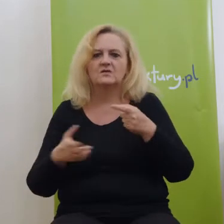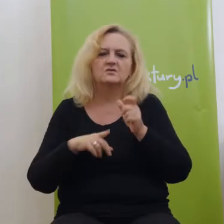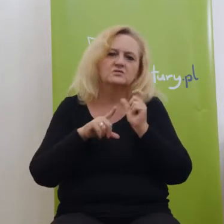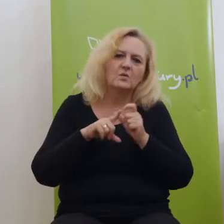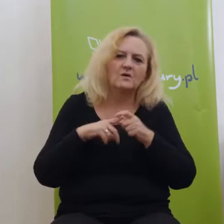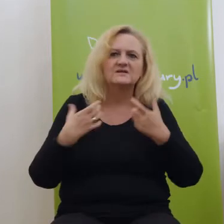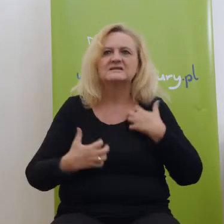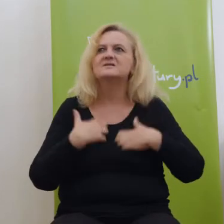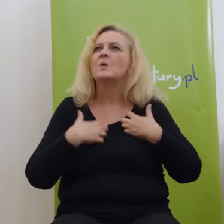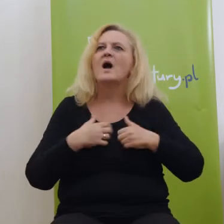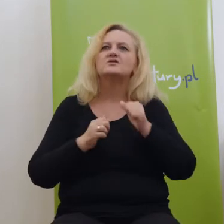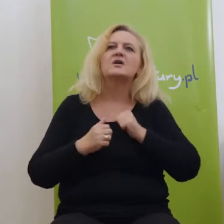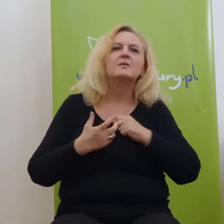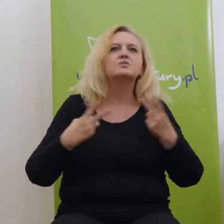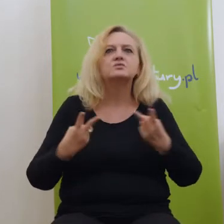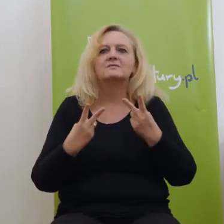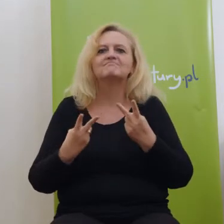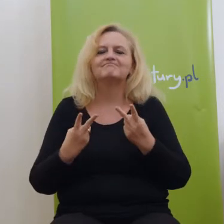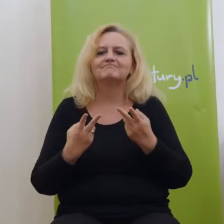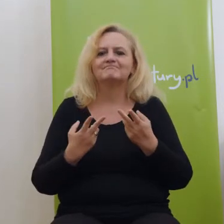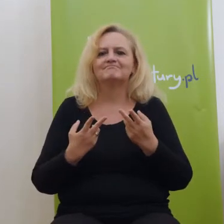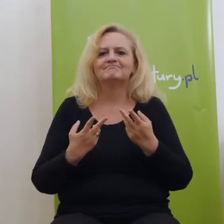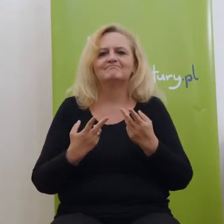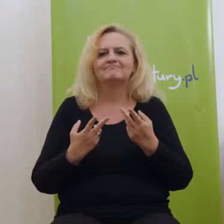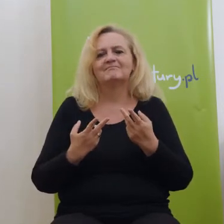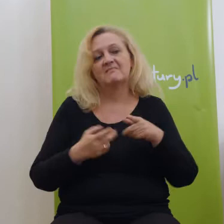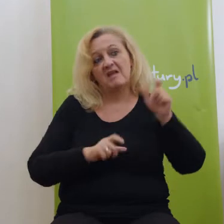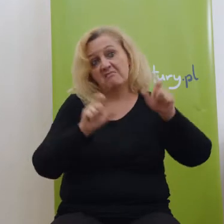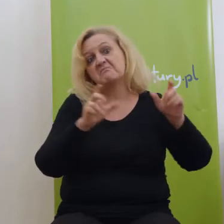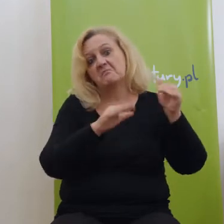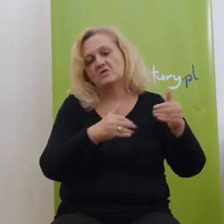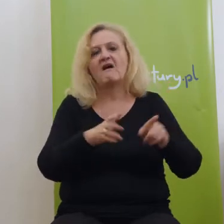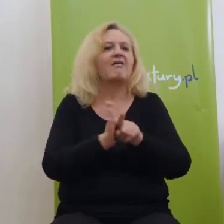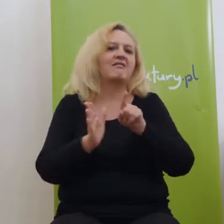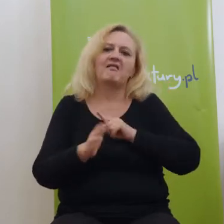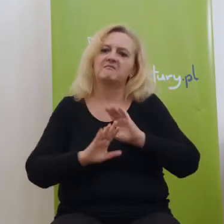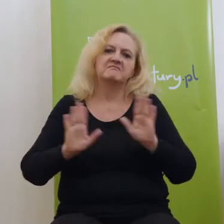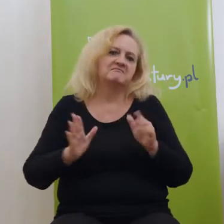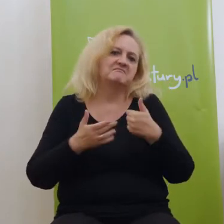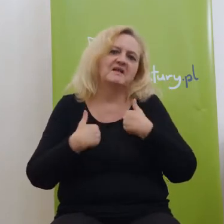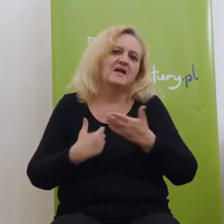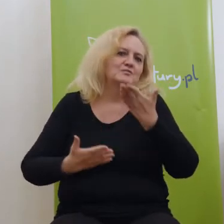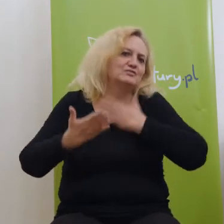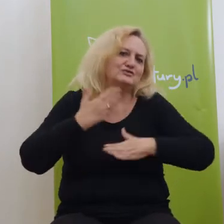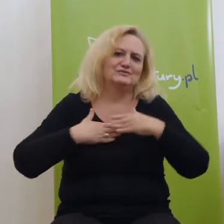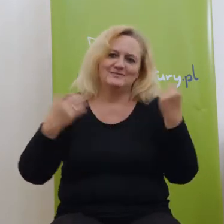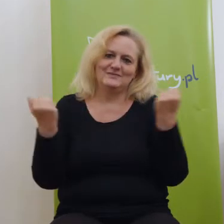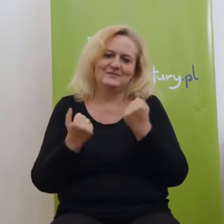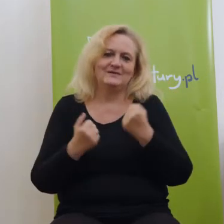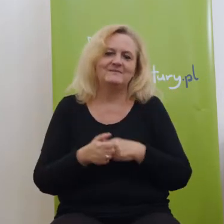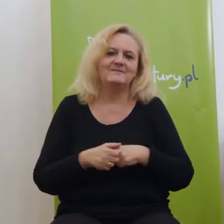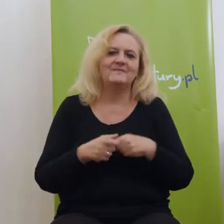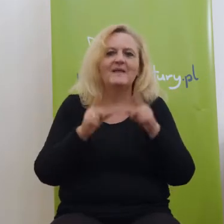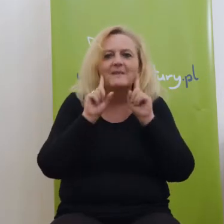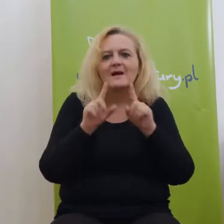i jest taki wściekły sam na siebie. No pewnie dla niektórych tak. Dla mnie natomiast jest to potężna przyjemność, której, przepraszam,